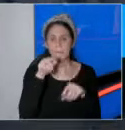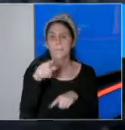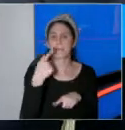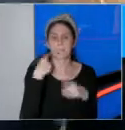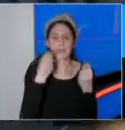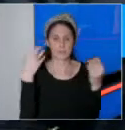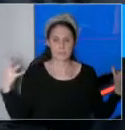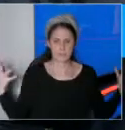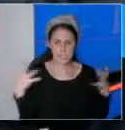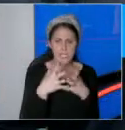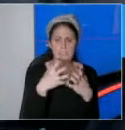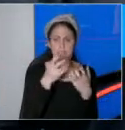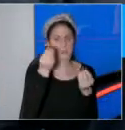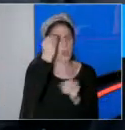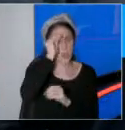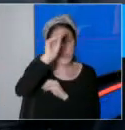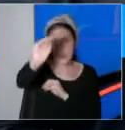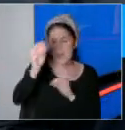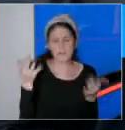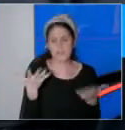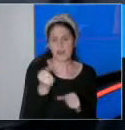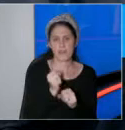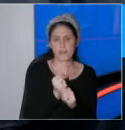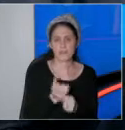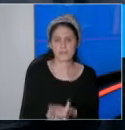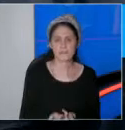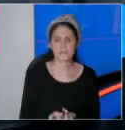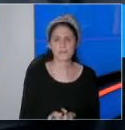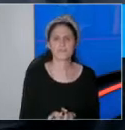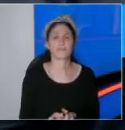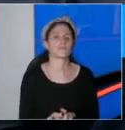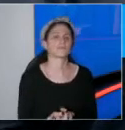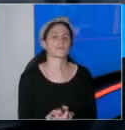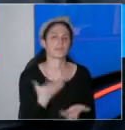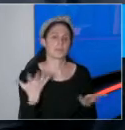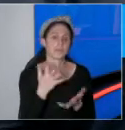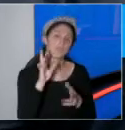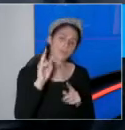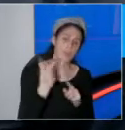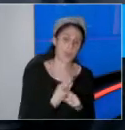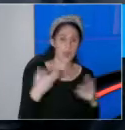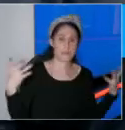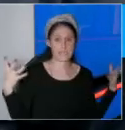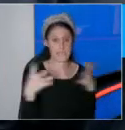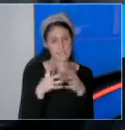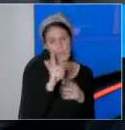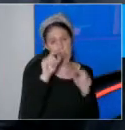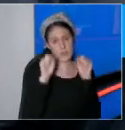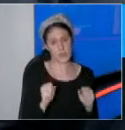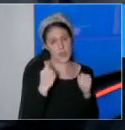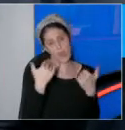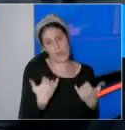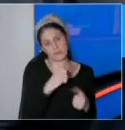זה משהו ששולחים את ההודעה? איך זה עובד? זה משהו שבדרך כלל מתכנסים. אני לא בטוח שהם יצליחו